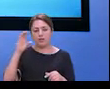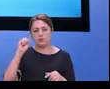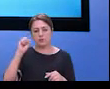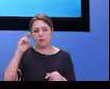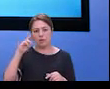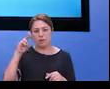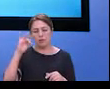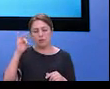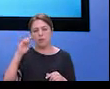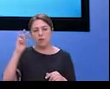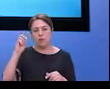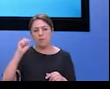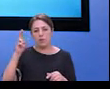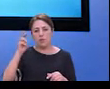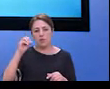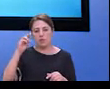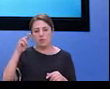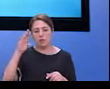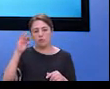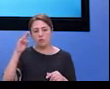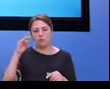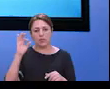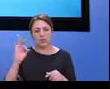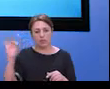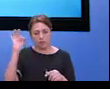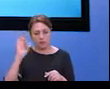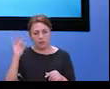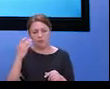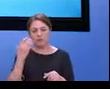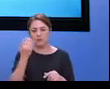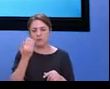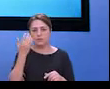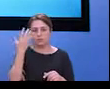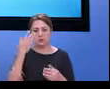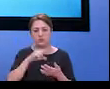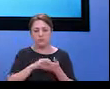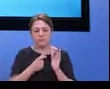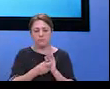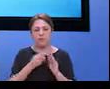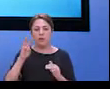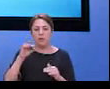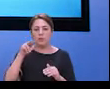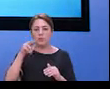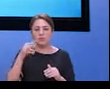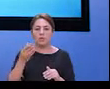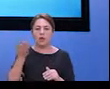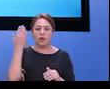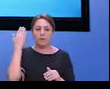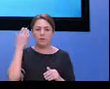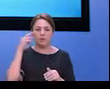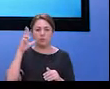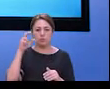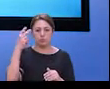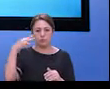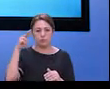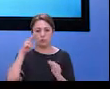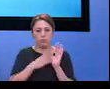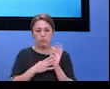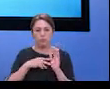ўтар эканмиз, 5-синфда сиз Александр Македонскийнинг милоддан аввалги 329